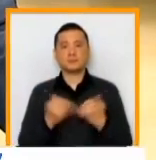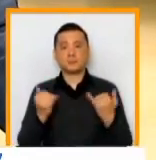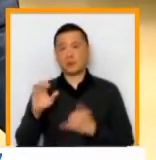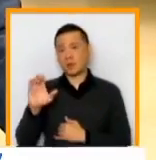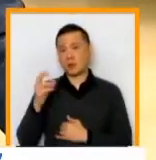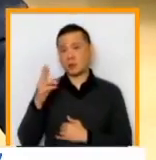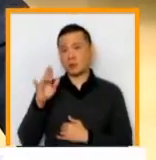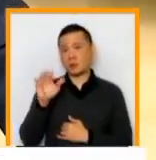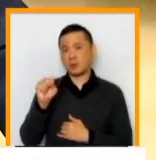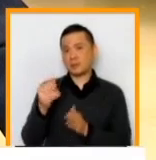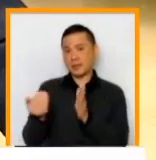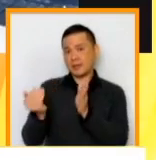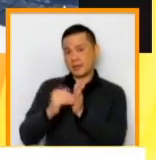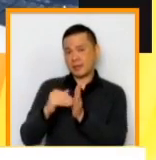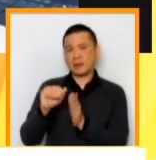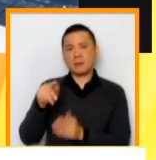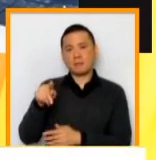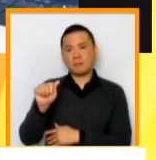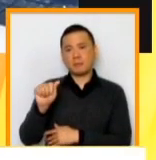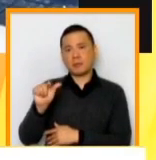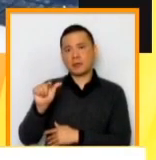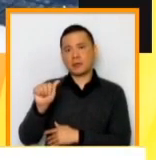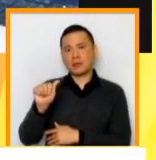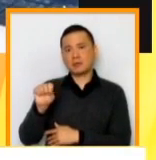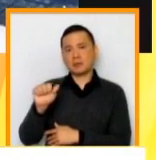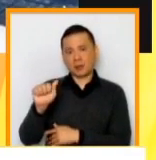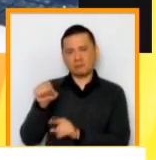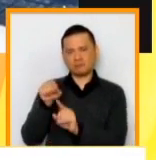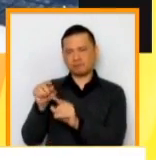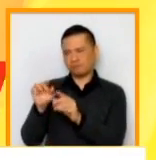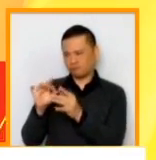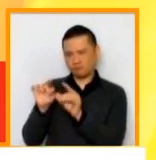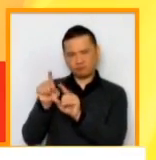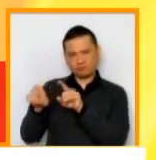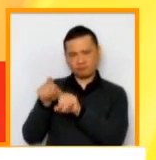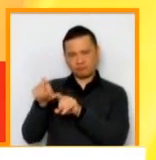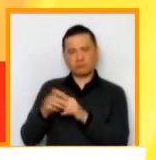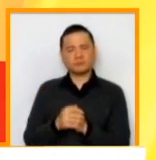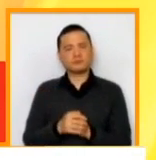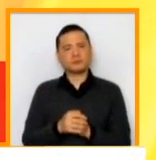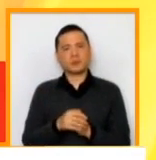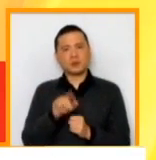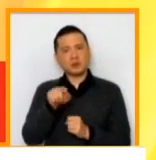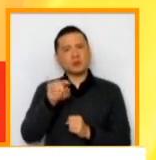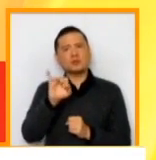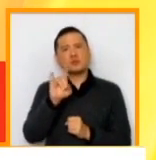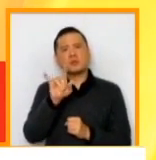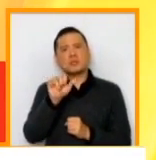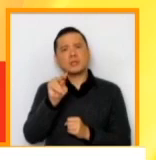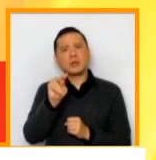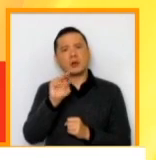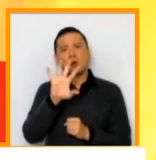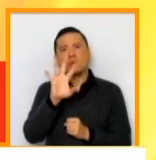PAGASA. Chris, ang uling tanong ko, yung Jolina, kailan ito lalabas ng par?